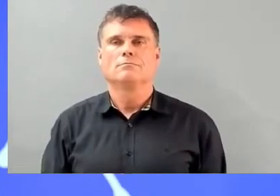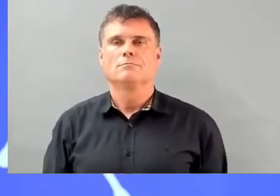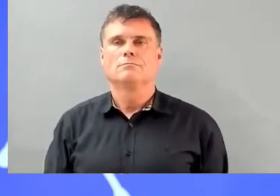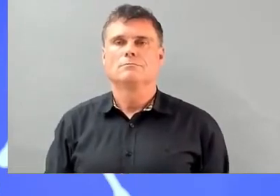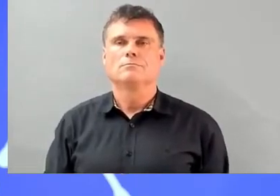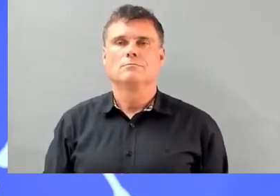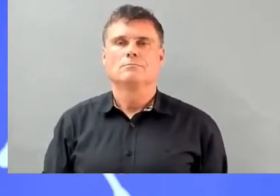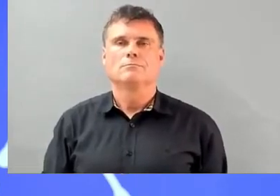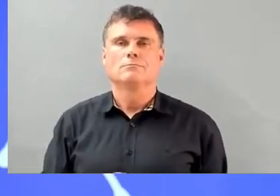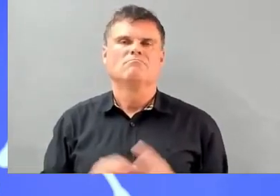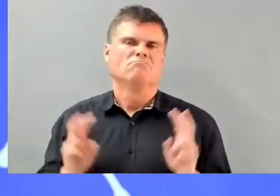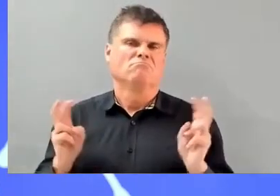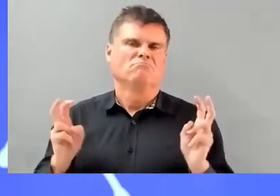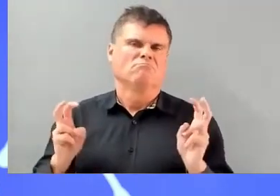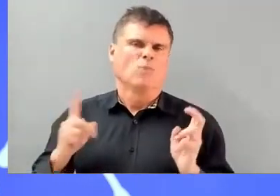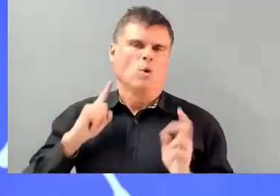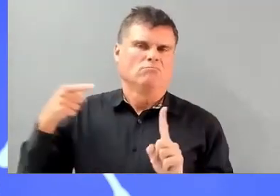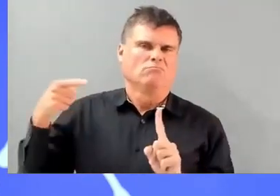médecins